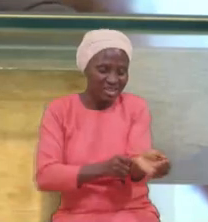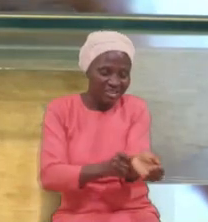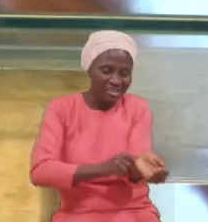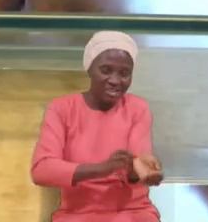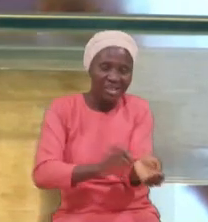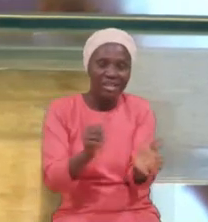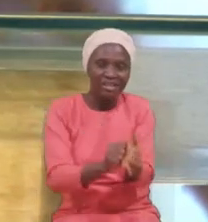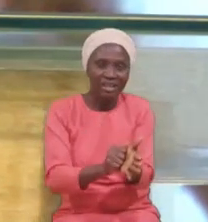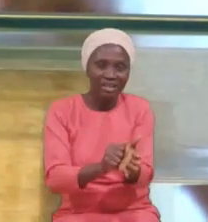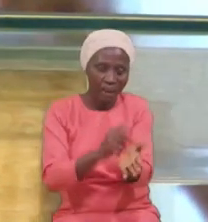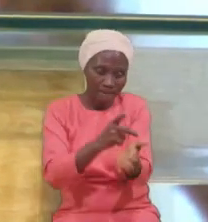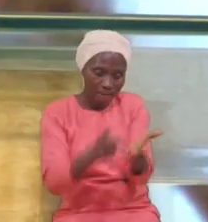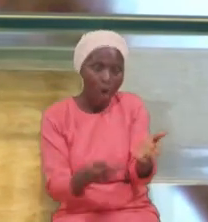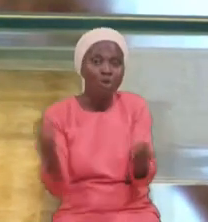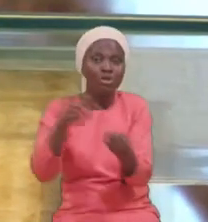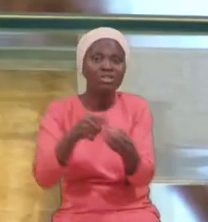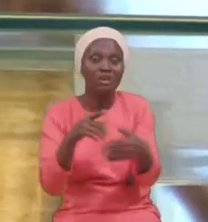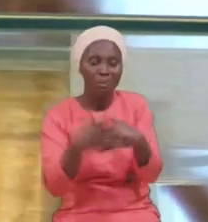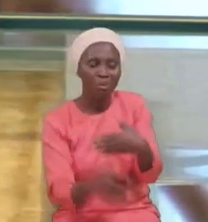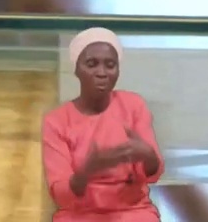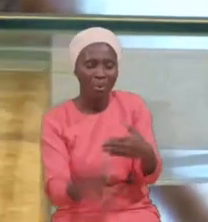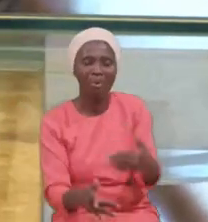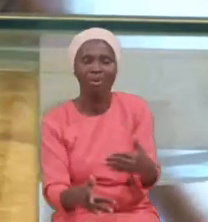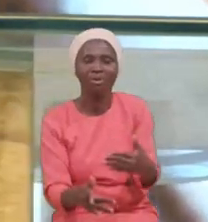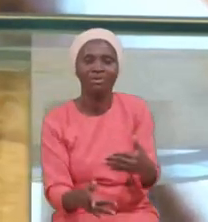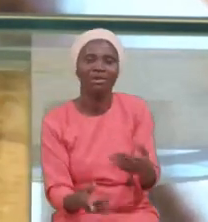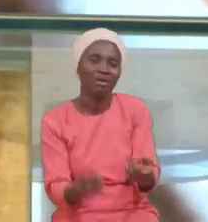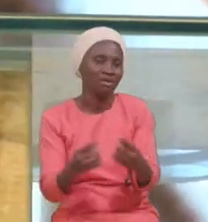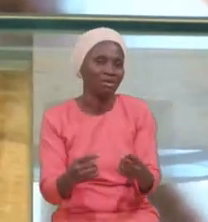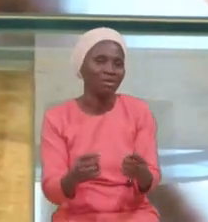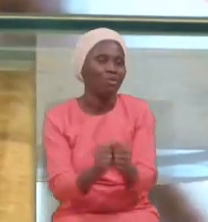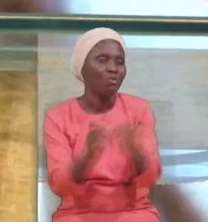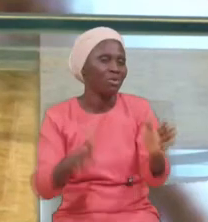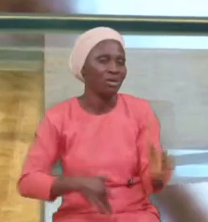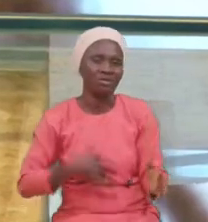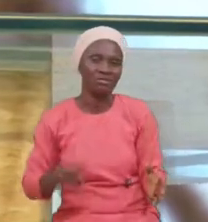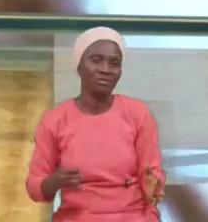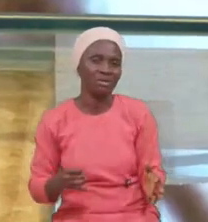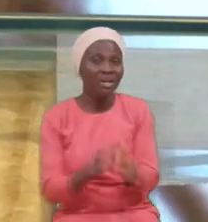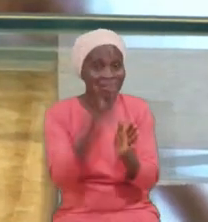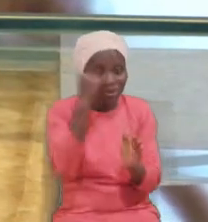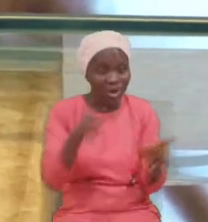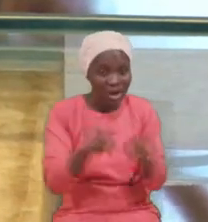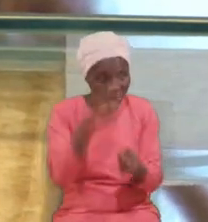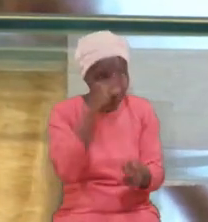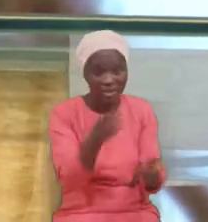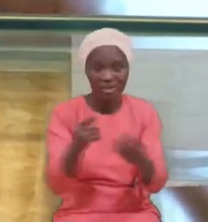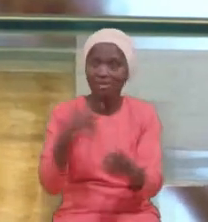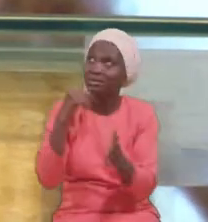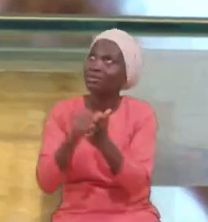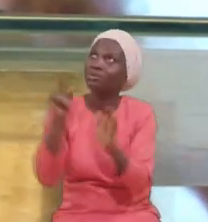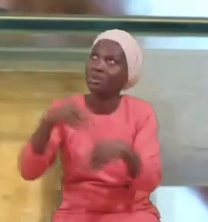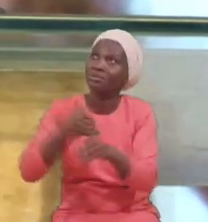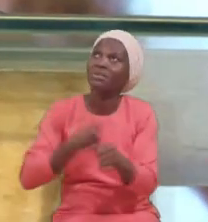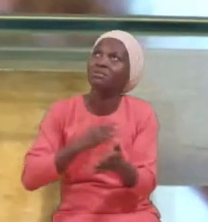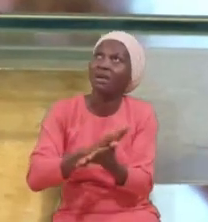leur démange, ils peuvent même gratter le lieu jusqu'à ce que le sang sorte. Mais ils ne vont